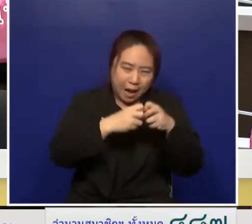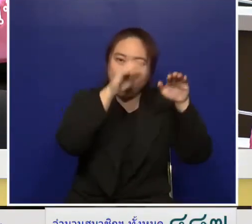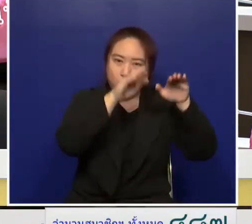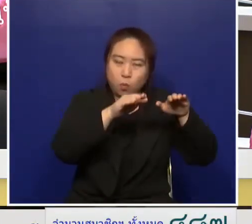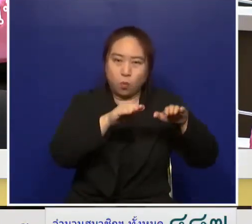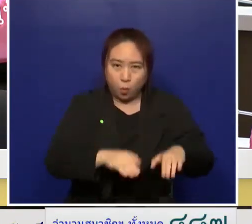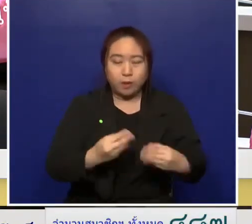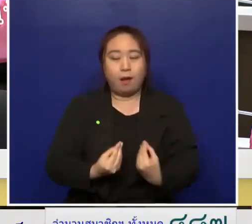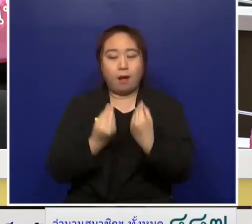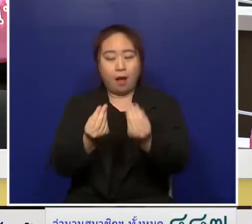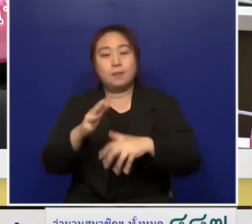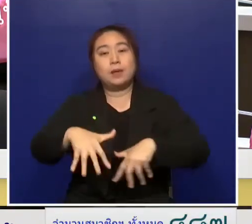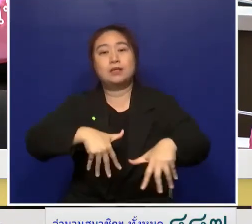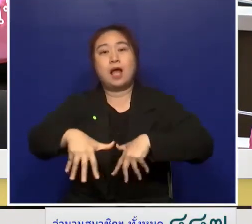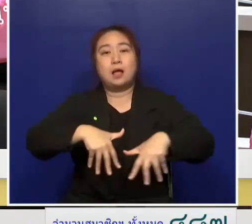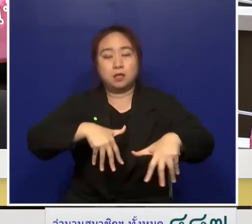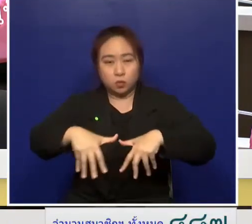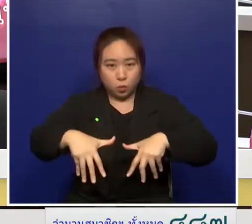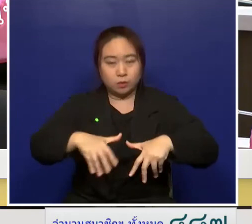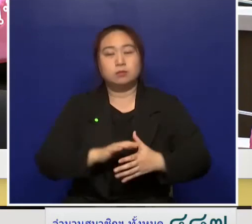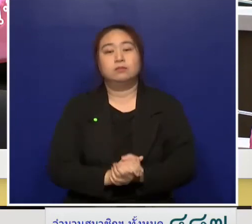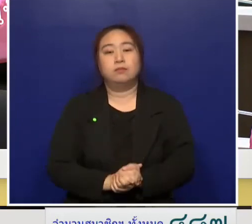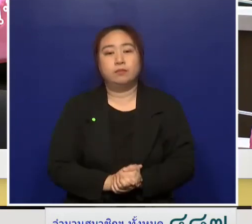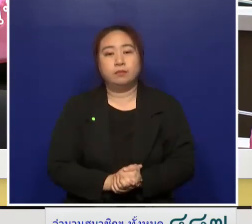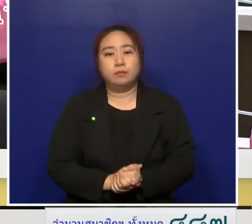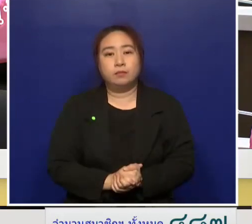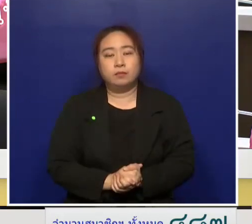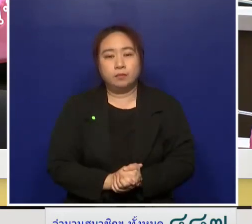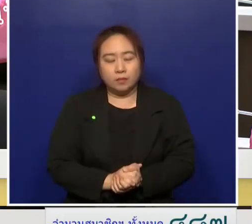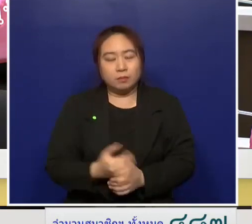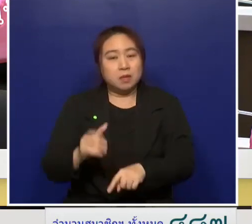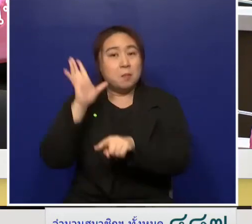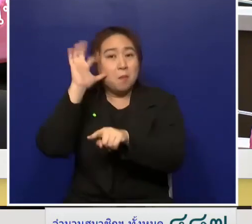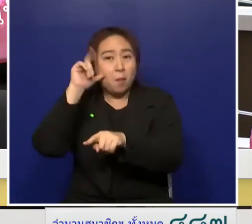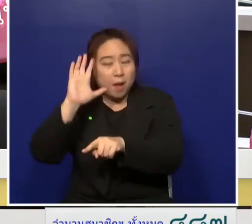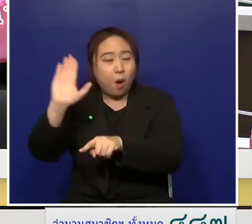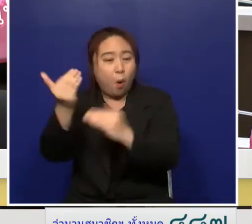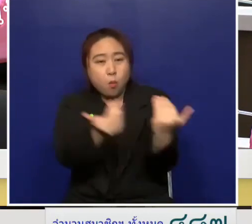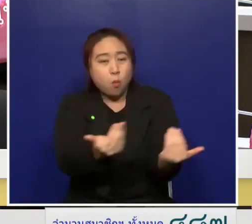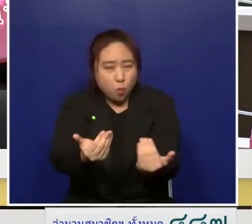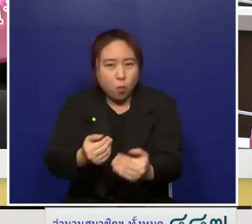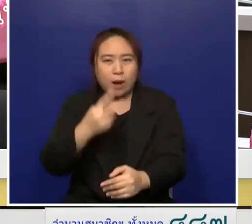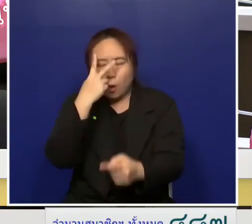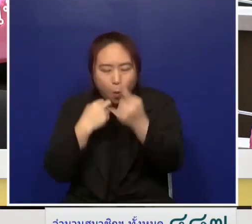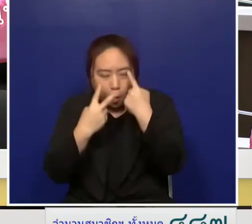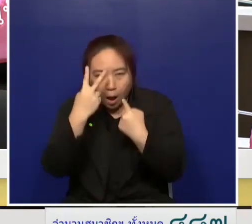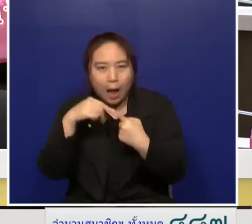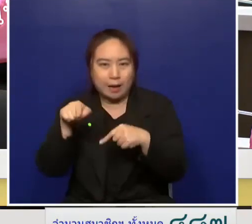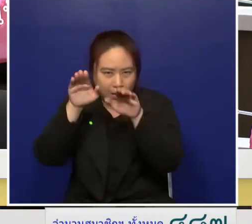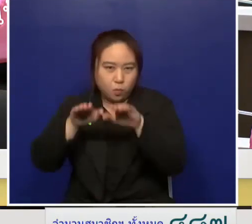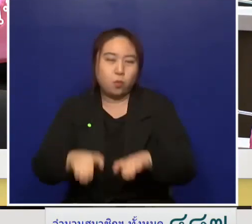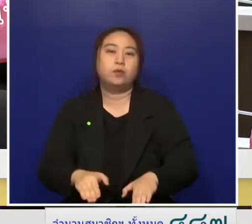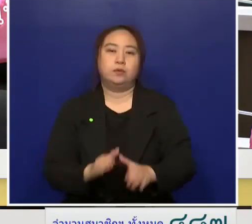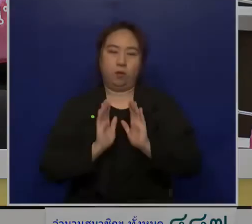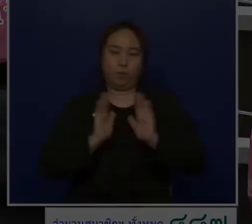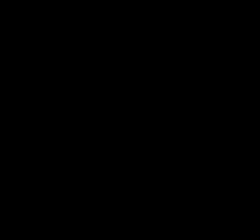ประชาชนพวกพ่แม่จะสับน้ำตาของพวกครองทุกคนค่ะขอบคุณค่ะ